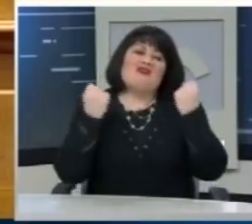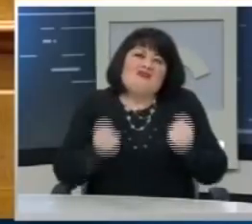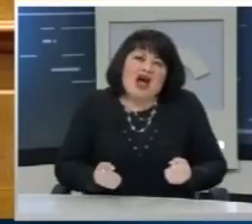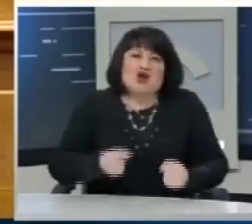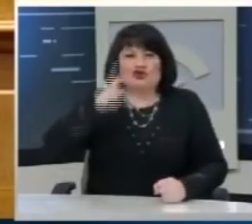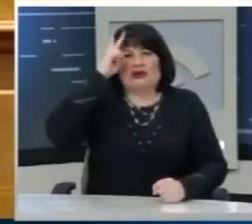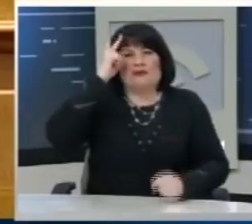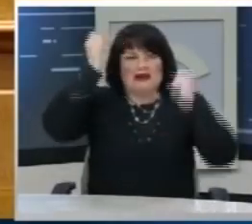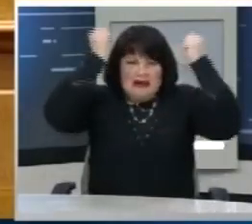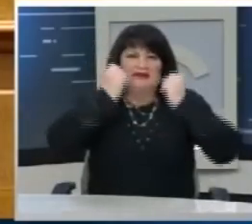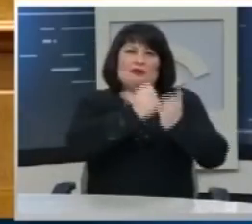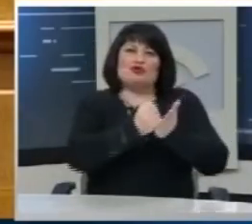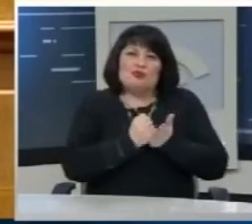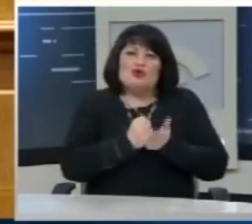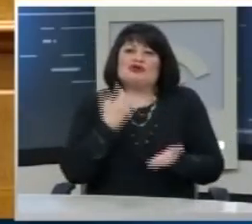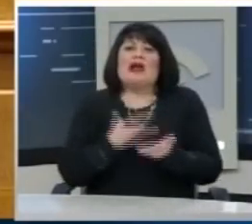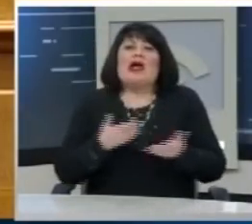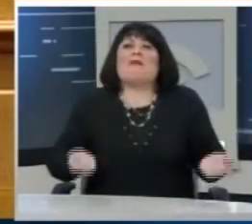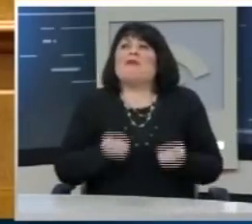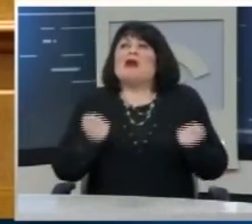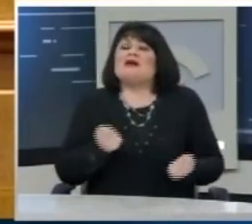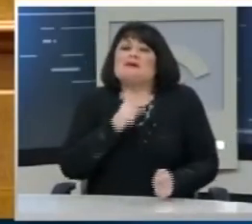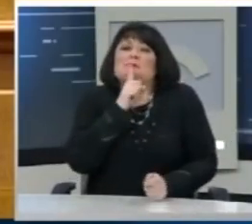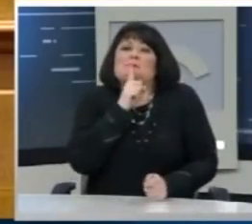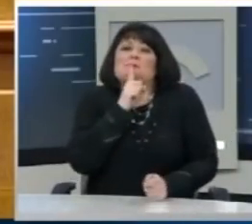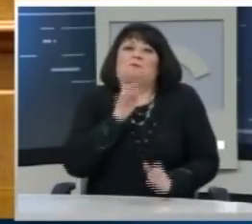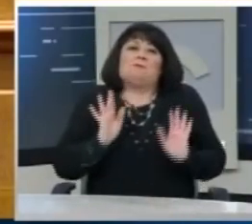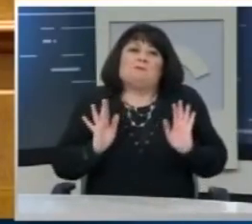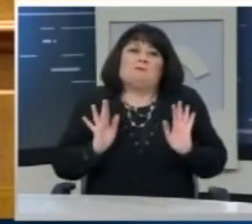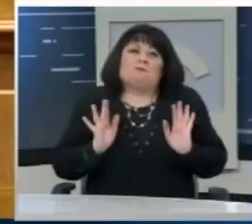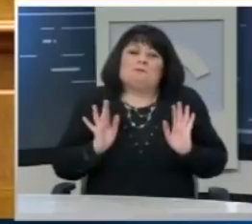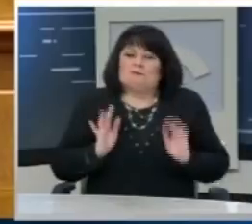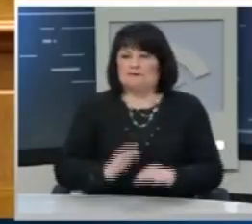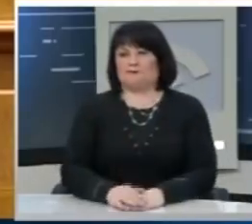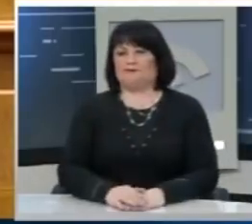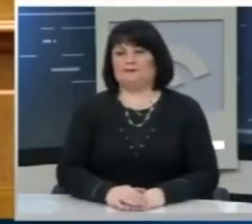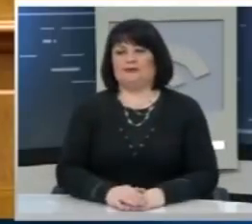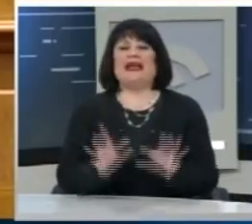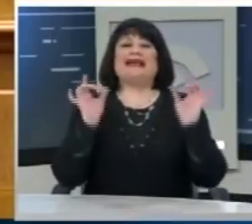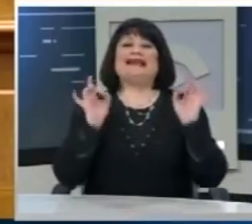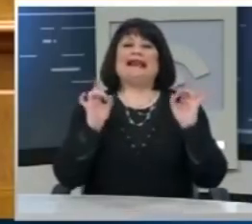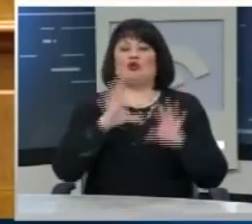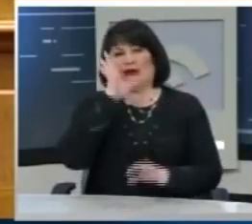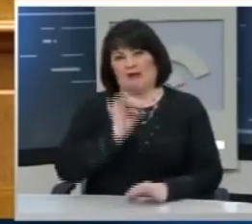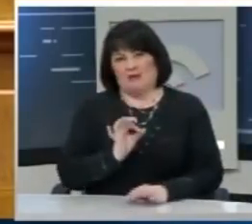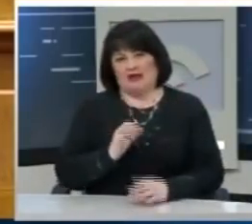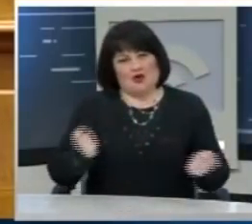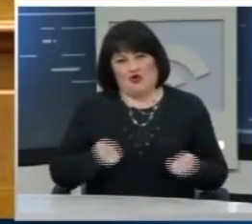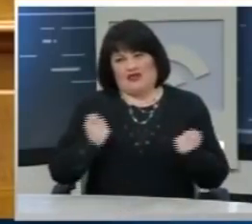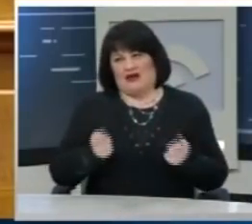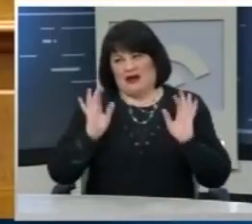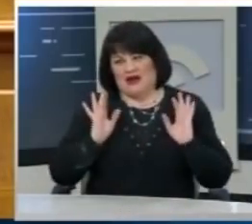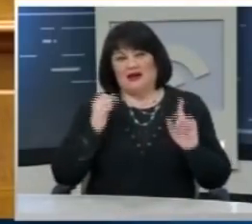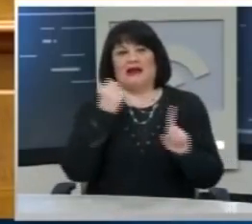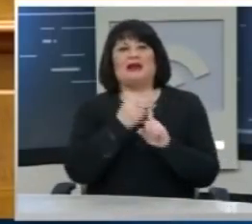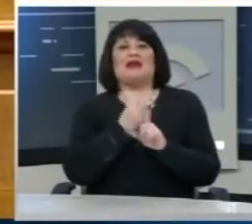των γερμανικών αποζημιώσεων, στην πράξη όμως λούφαζε και δεν έκανε τίποτα το ουσιαστικό για να